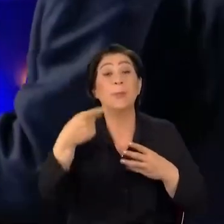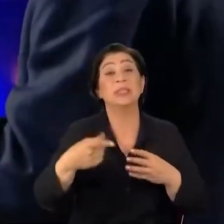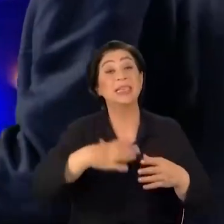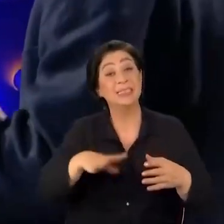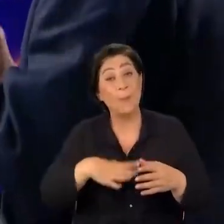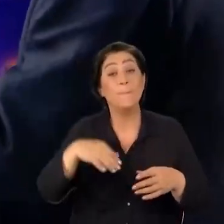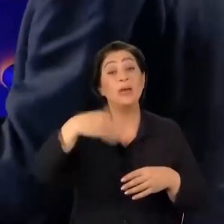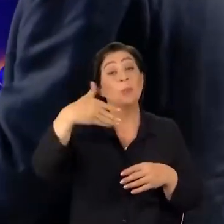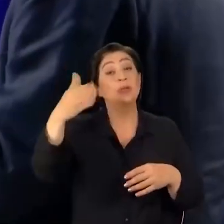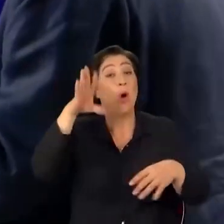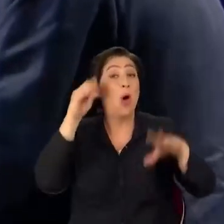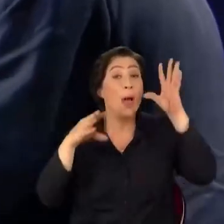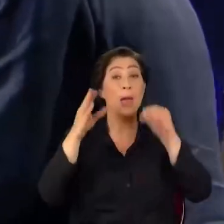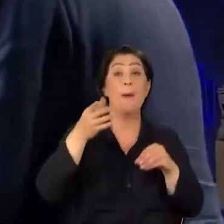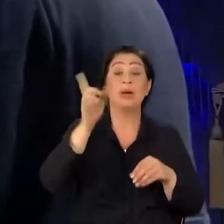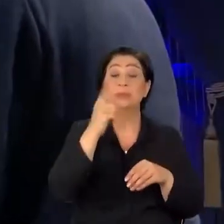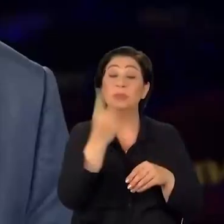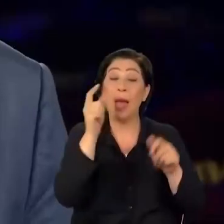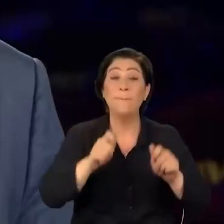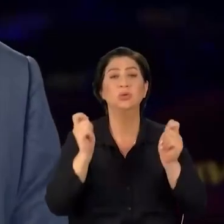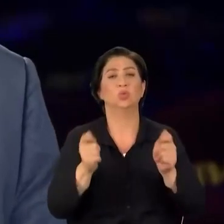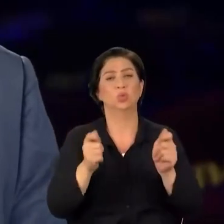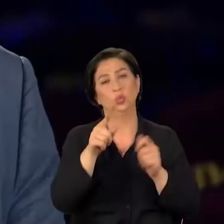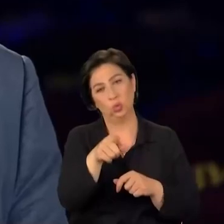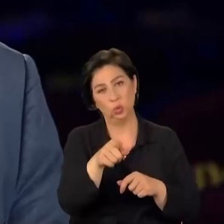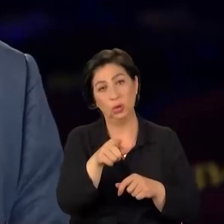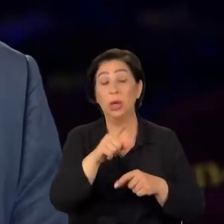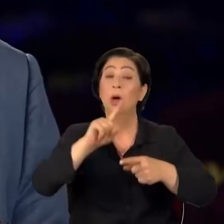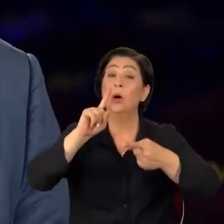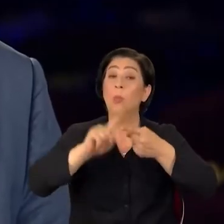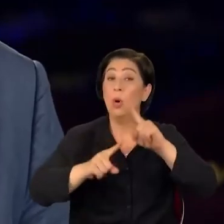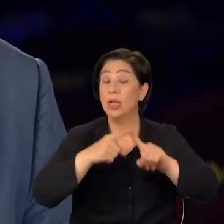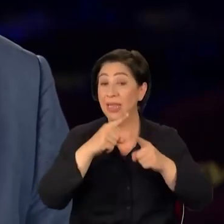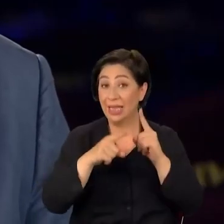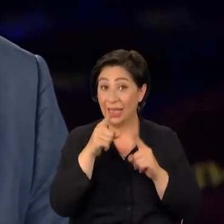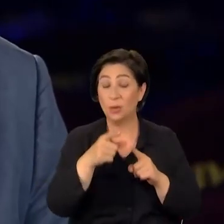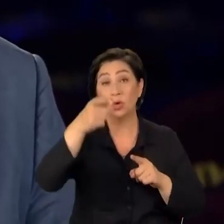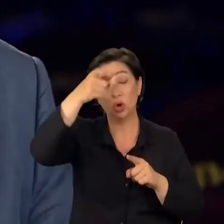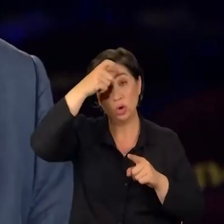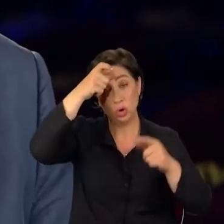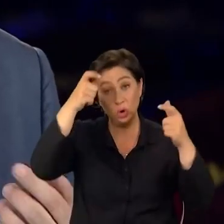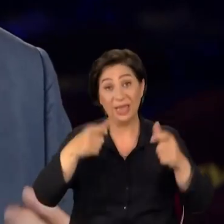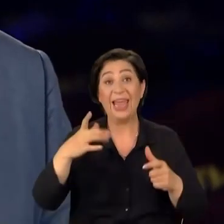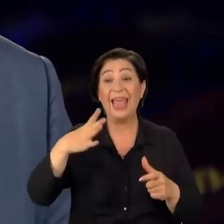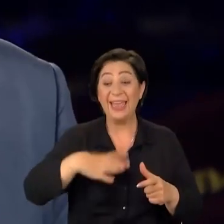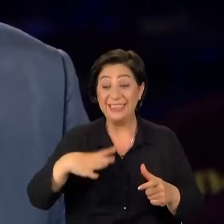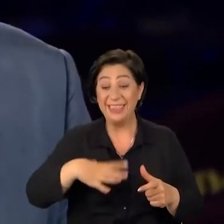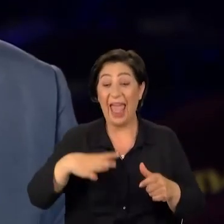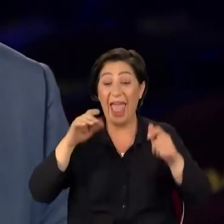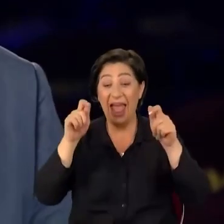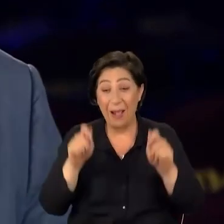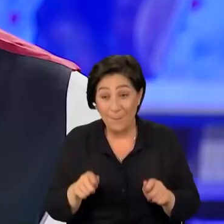de öğrenmeye, başka şeyler de yapmaya zorunlusunuz. Siyaset Türkiye'de ama isteyerek